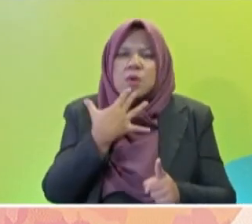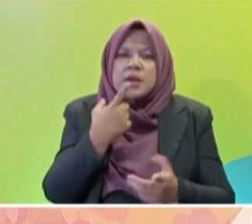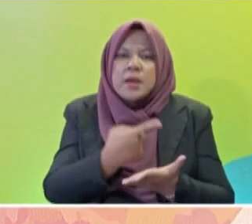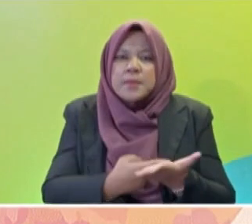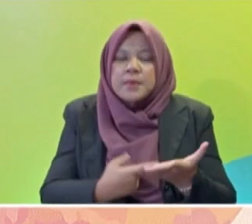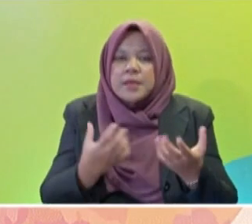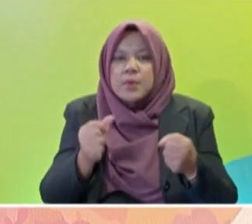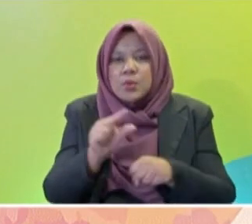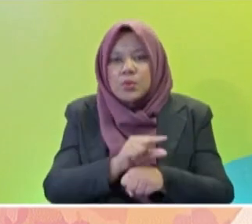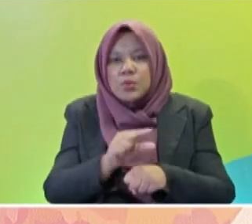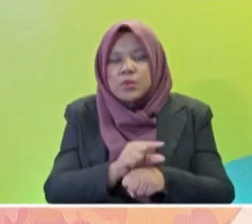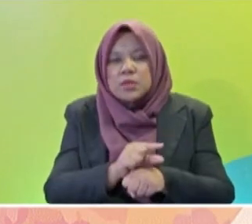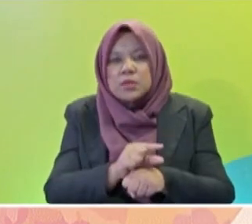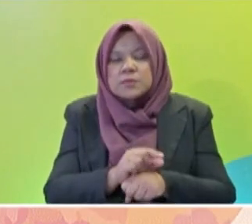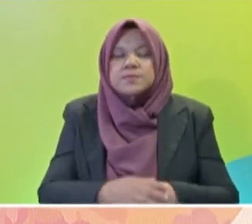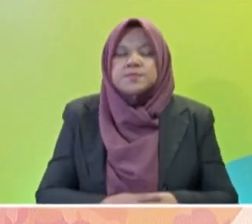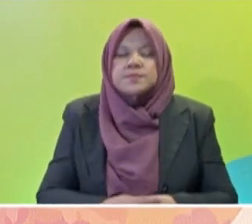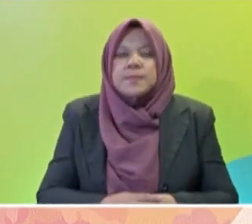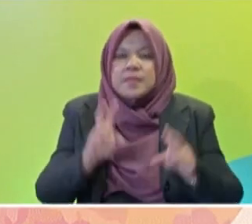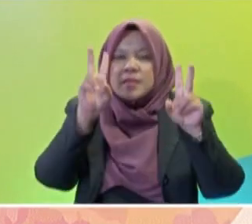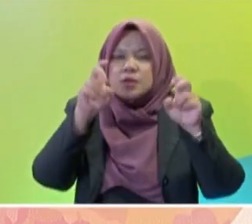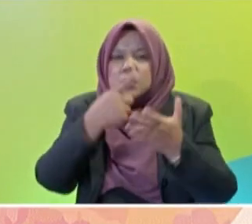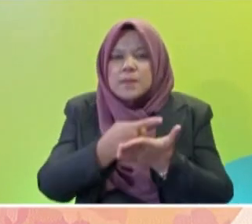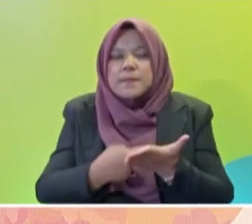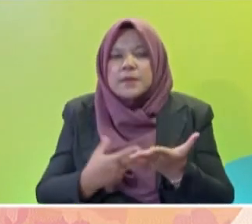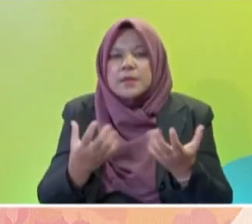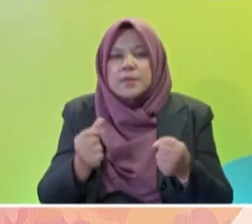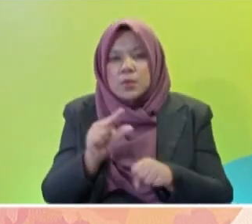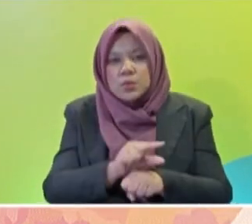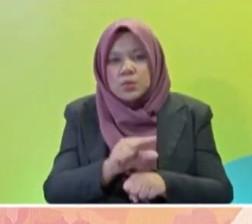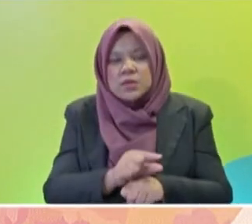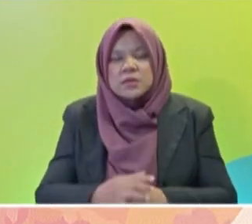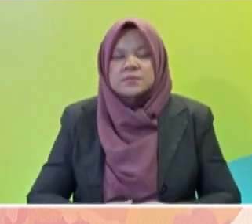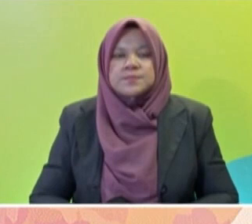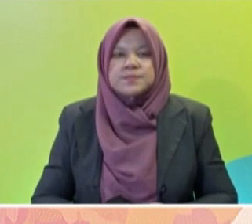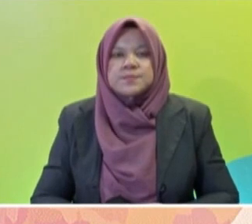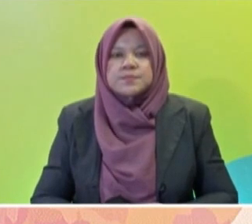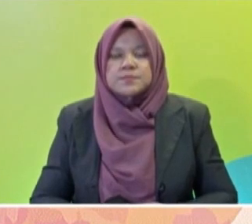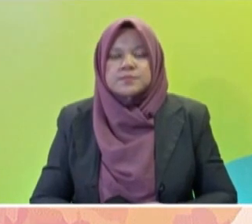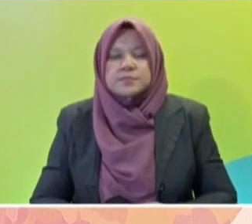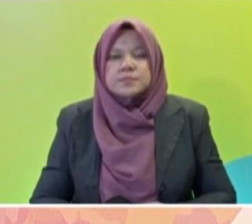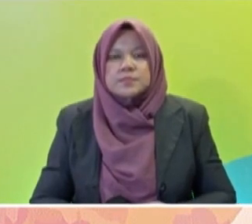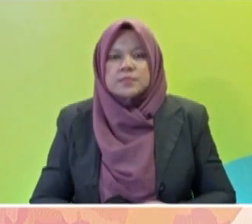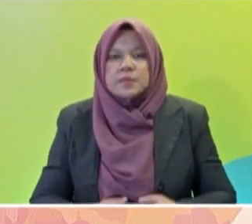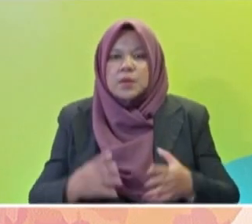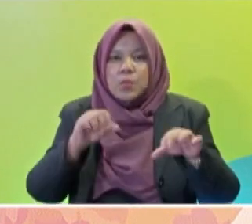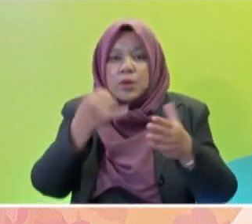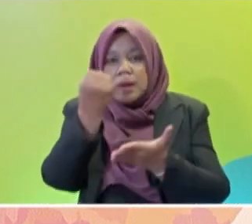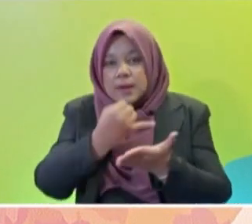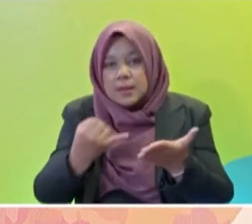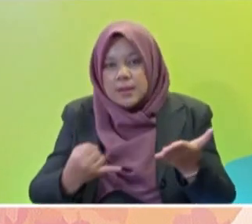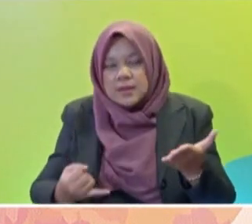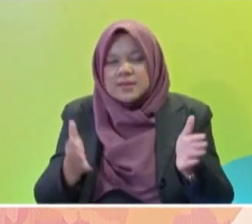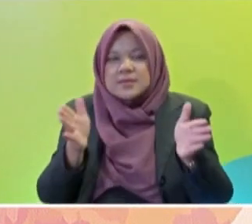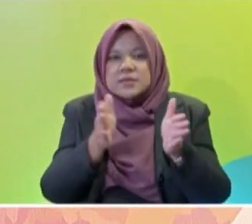subjeknya itu apa yang kita akan gunakan ini Waduh kajian lapangan nah Kris Oke kemudian kita akan memastikan adalah keadaan kecil hmm beberapa